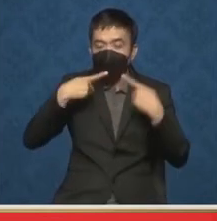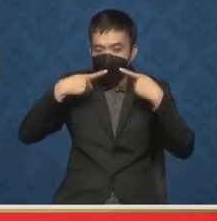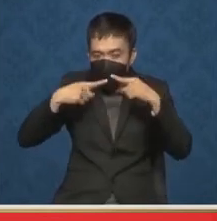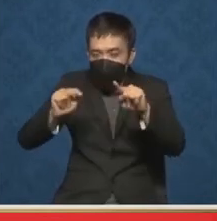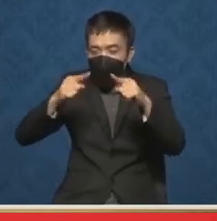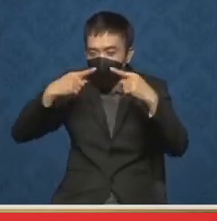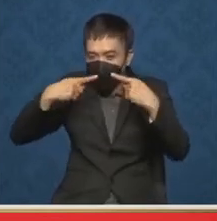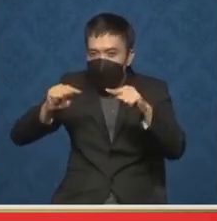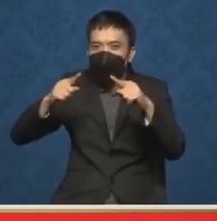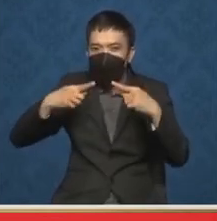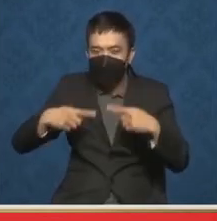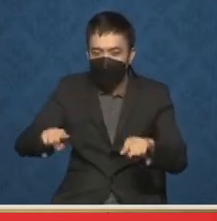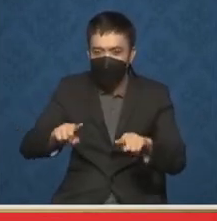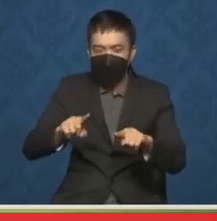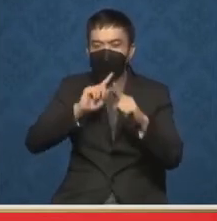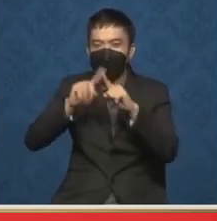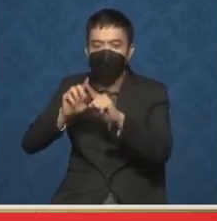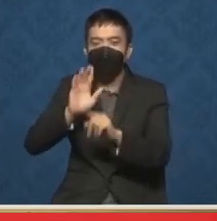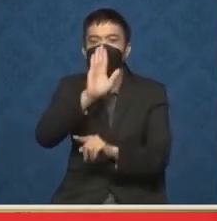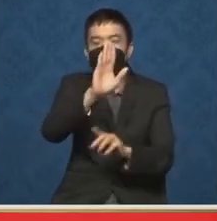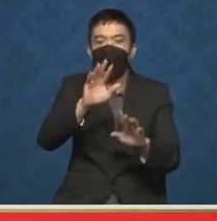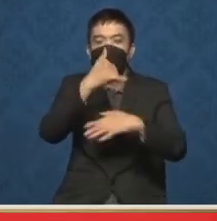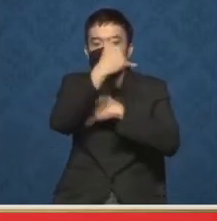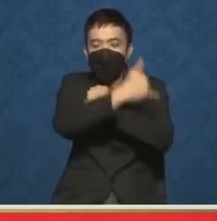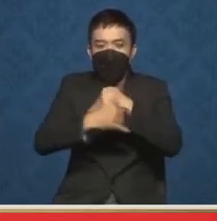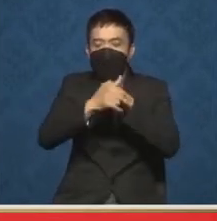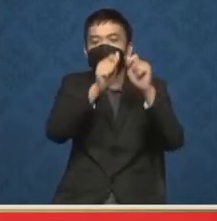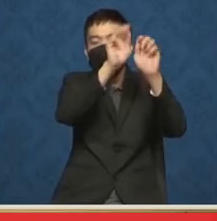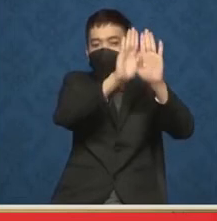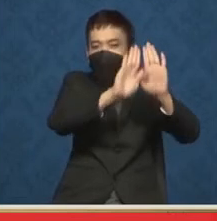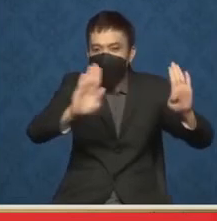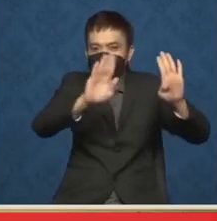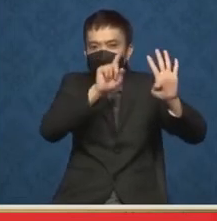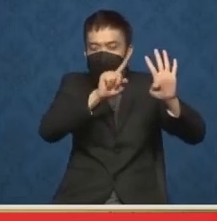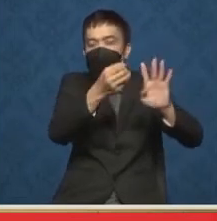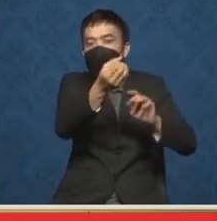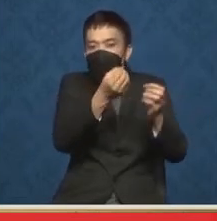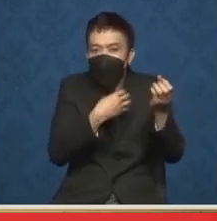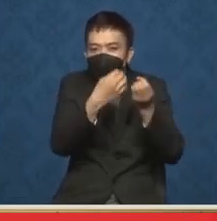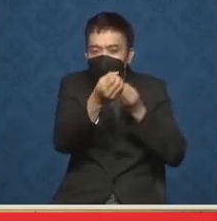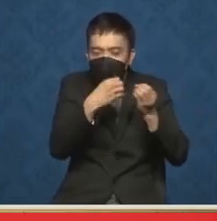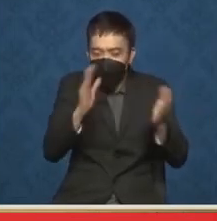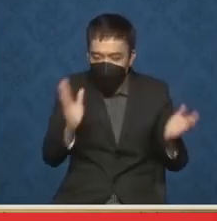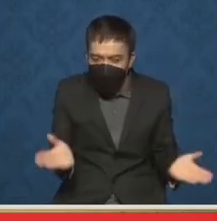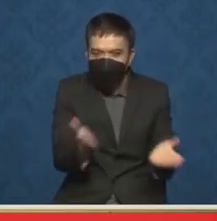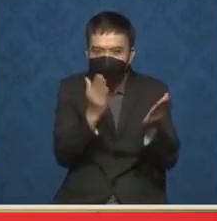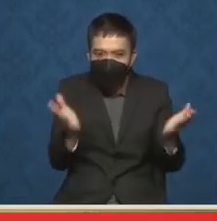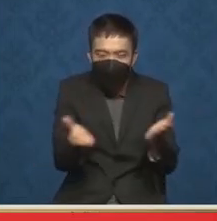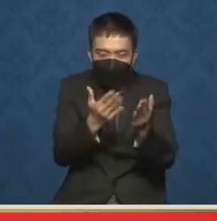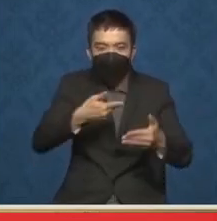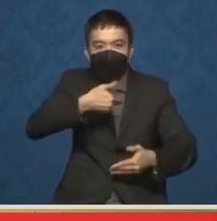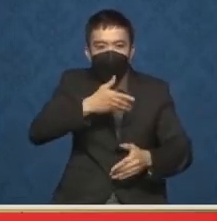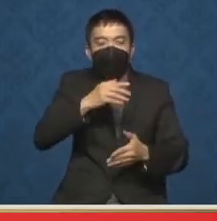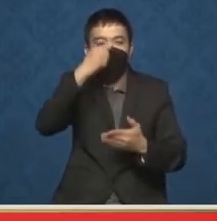เรื่องของทาจีของอาเสียนเพื่อนอาเสีนอีกหลายคนเขาเขียนมา และให้การสำหบสุนเพรฉน